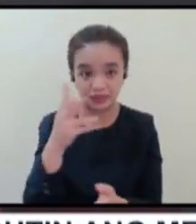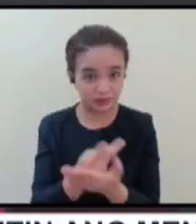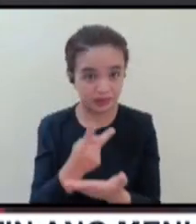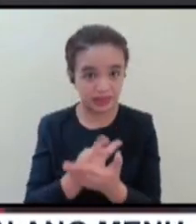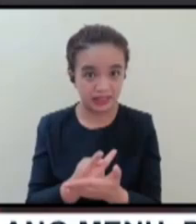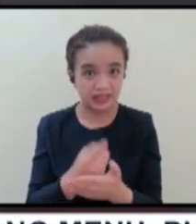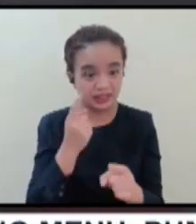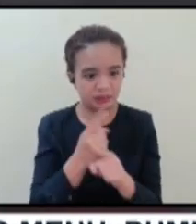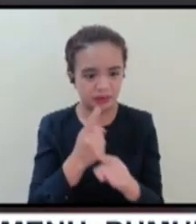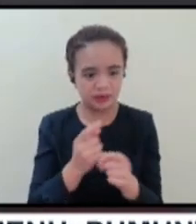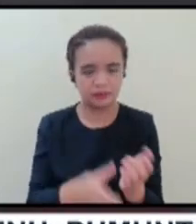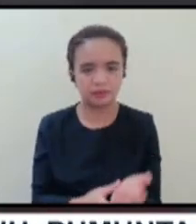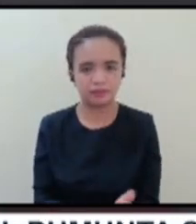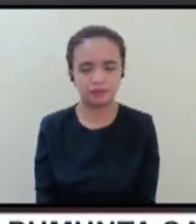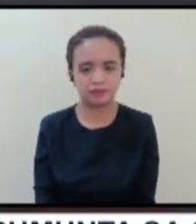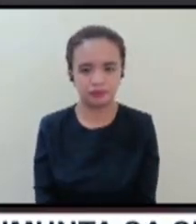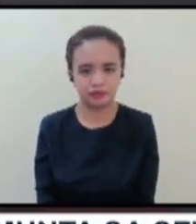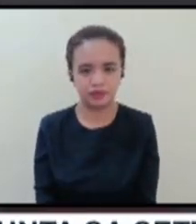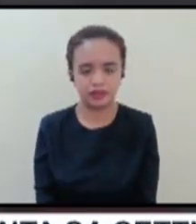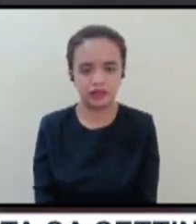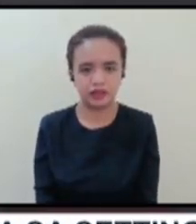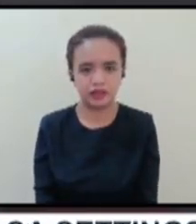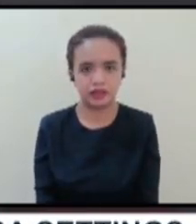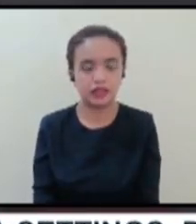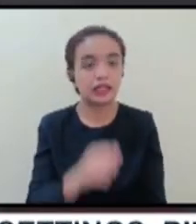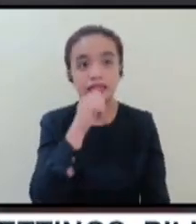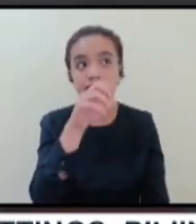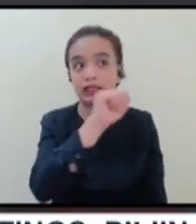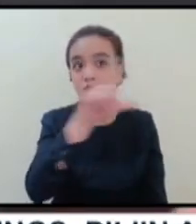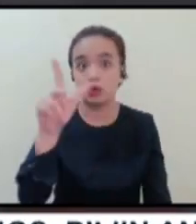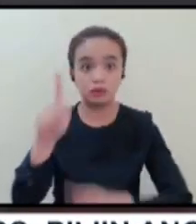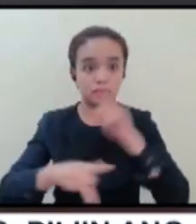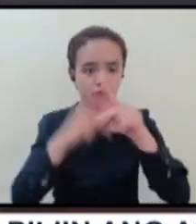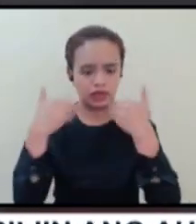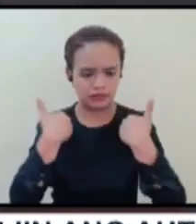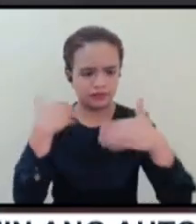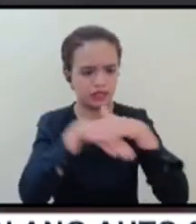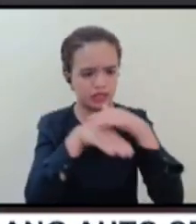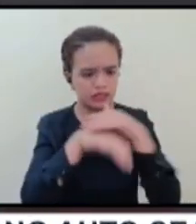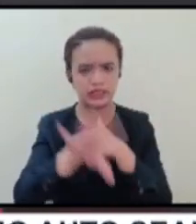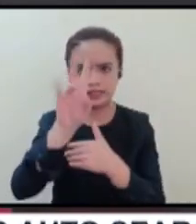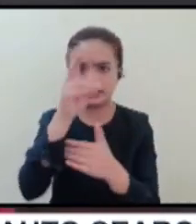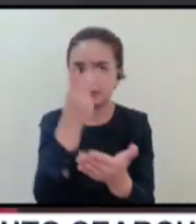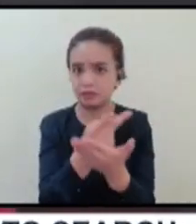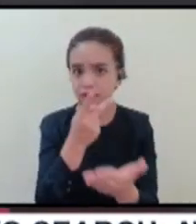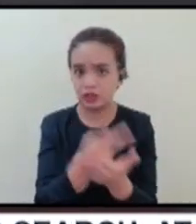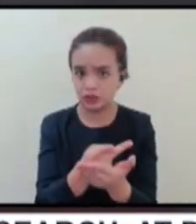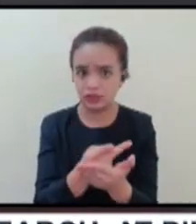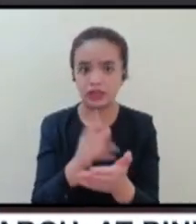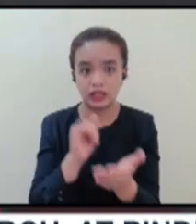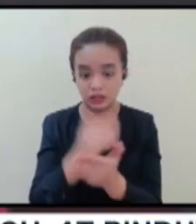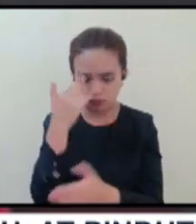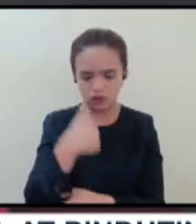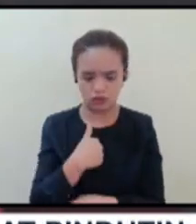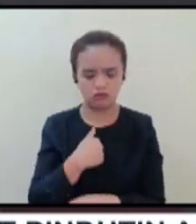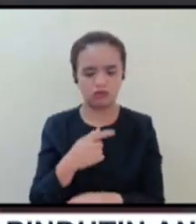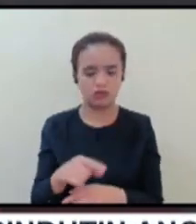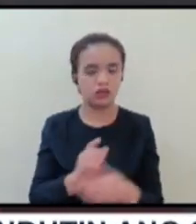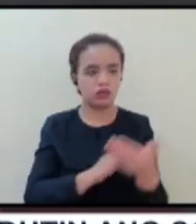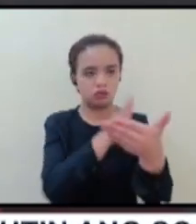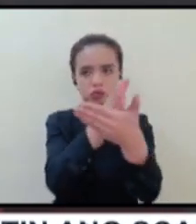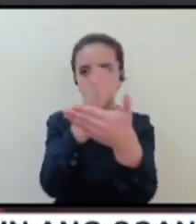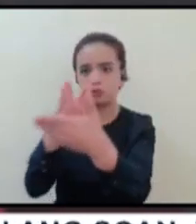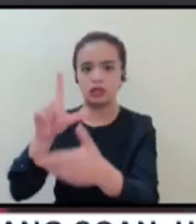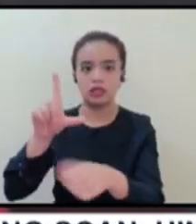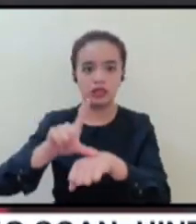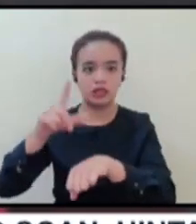Yung least cost method. Hindi lahat ng tao may access sa 7 pisong instant noodle. Kahit ako nga, maglibot ako dito sa amin sa Los